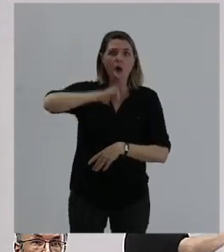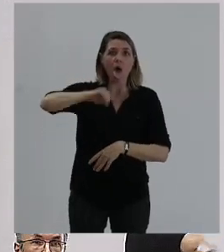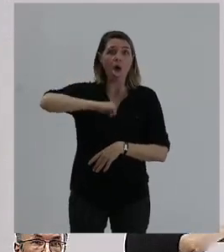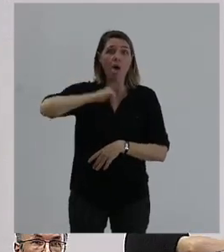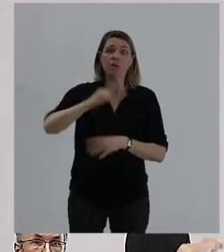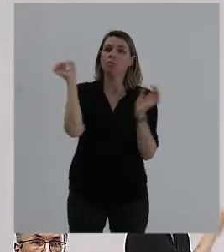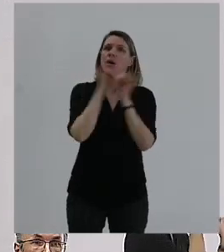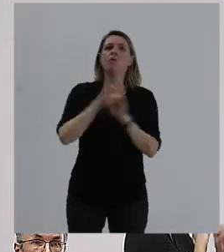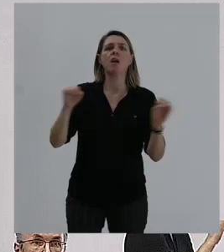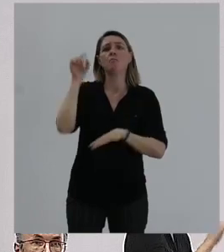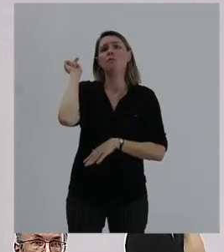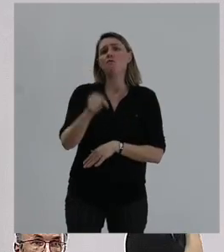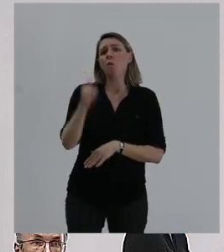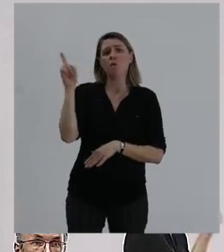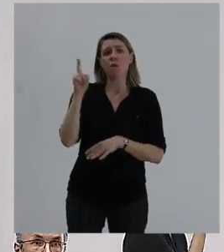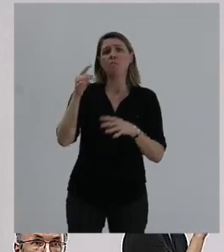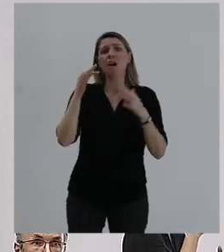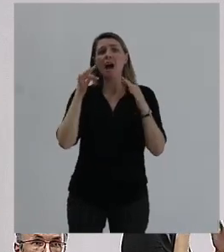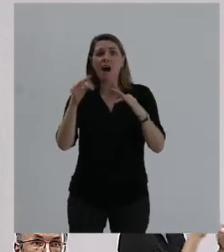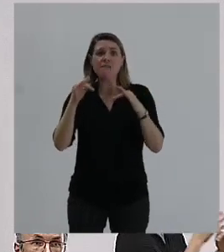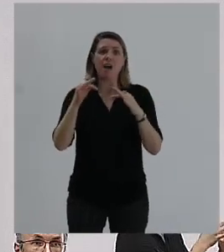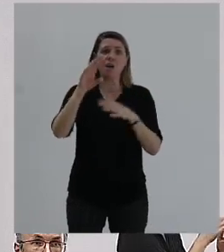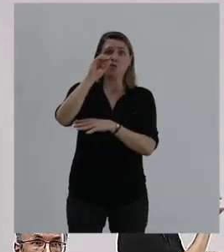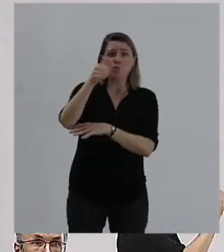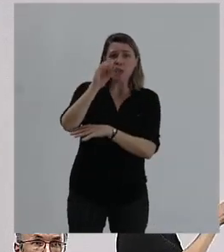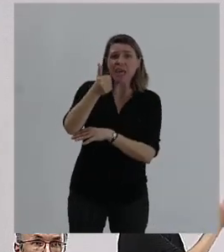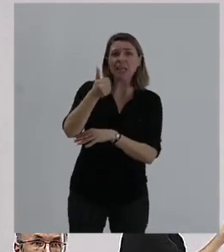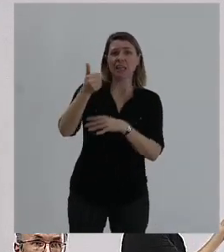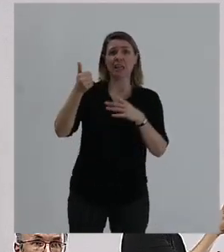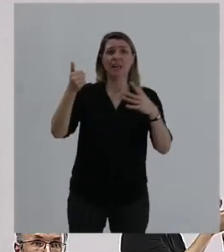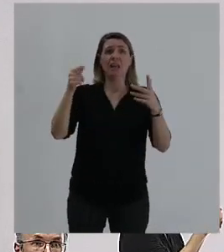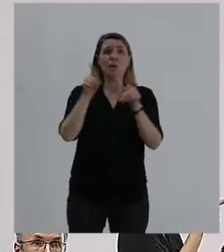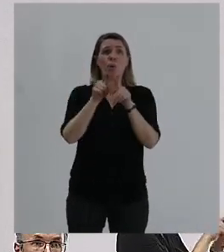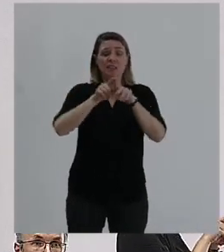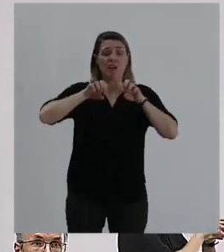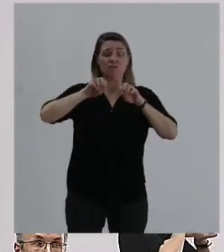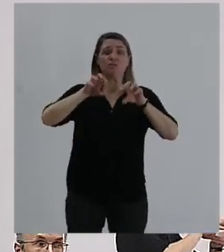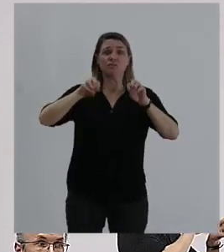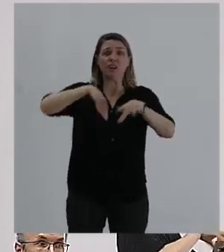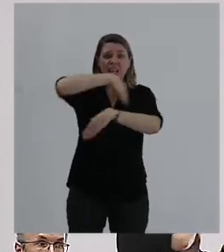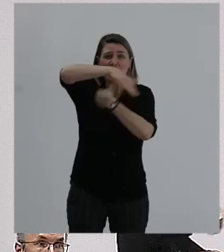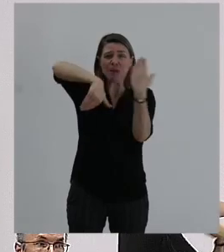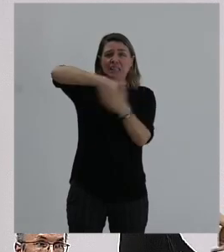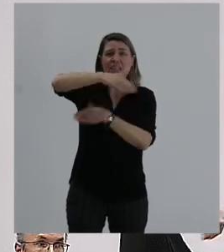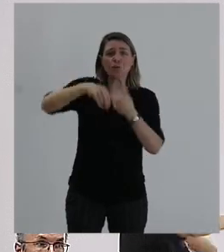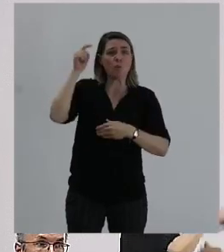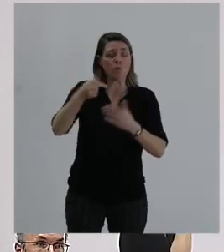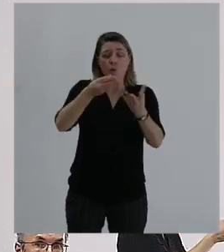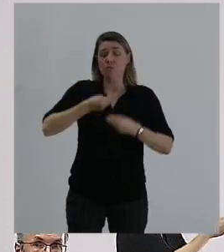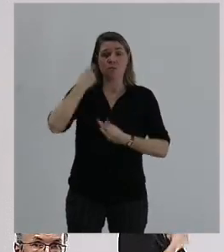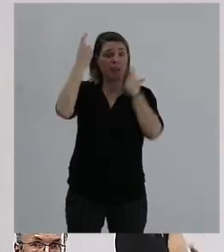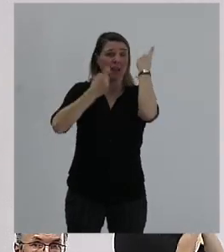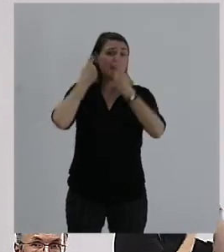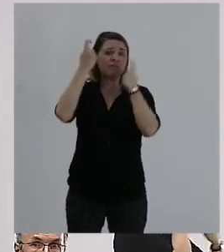Il faut absolument que sur ces questions d'usage du numérique, d'hybridation de nos enseignements, nous mettions en place une réflexion.